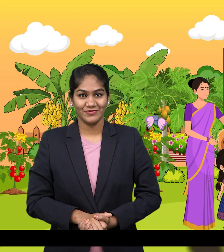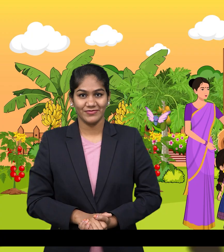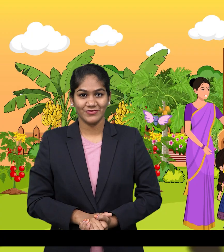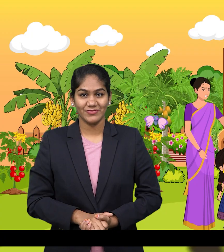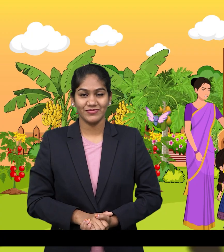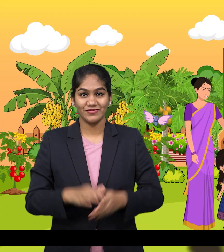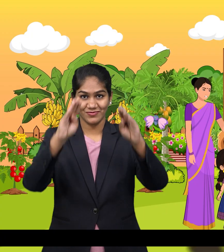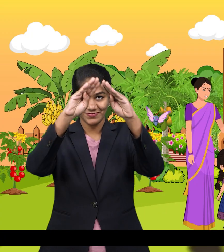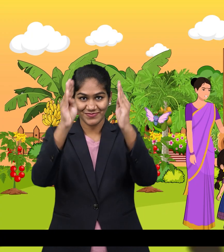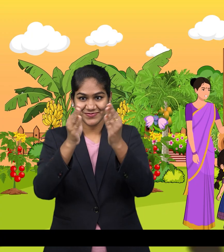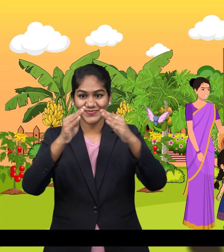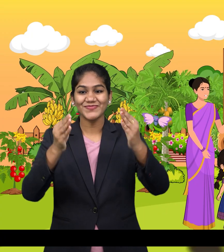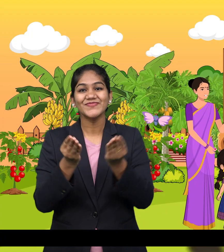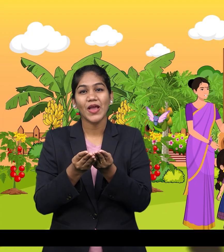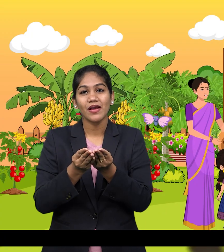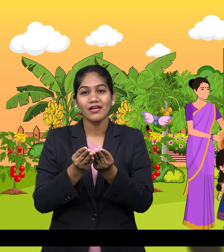పేరుపండు,